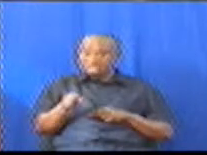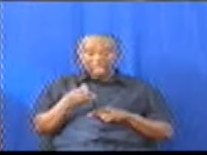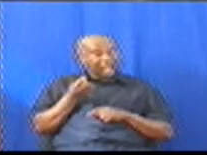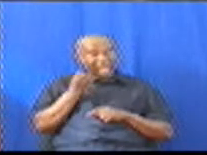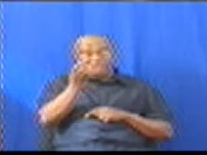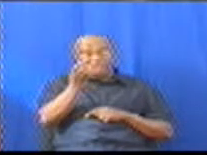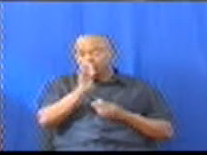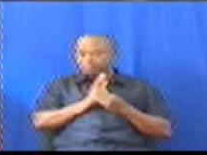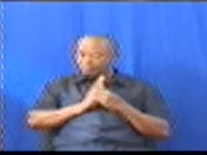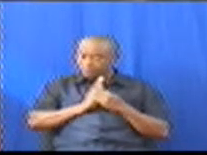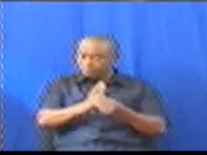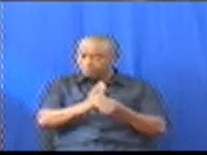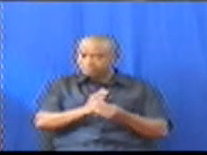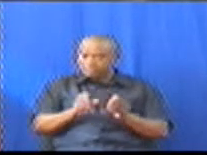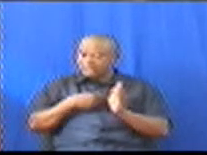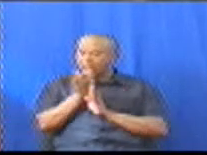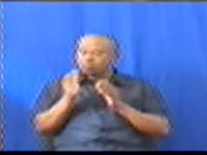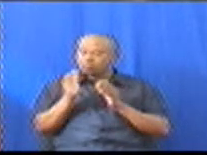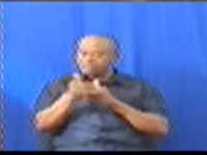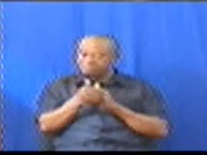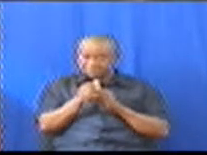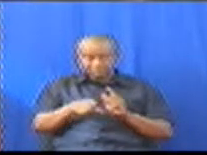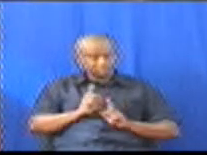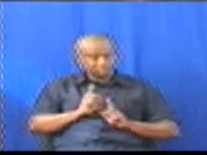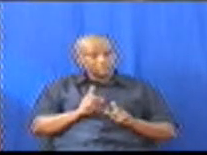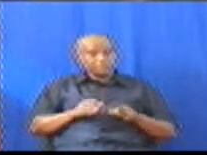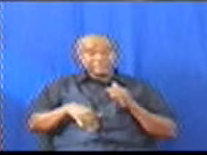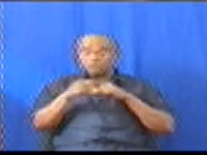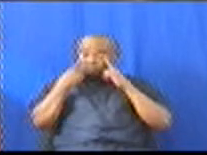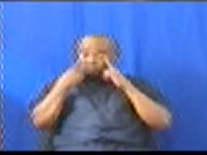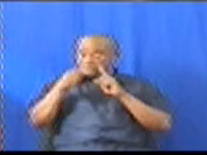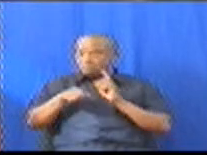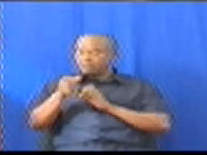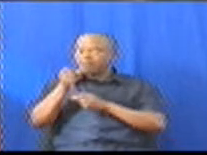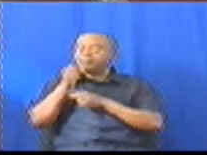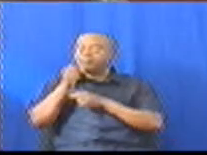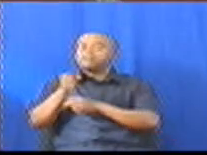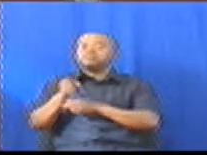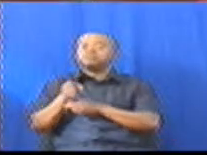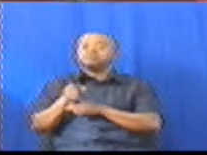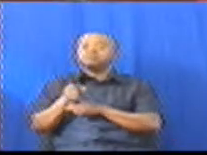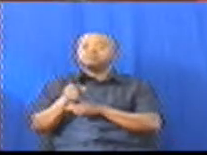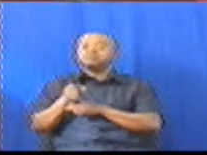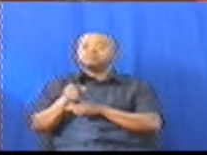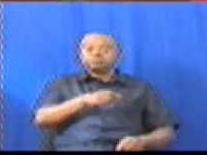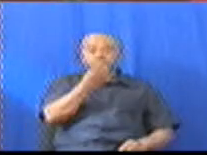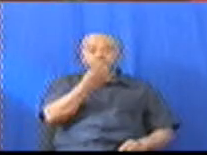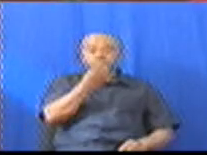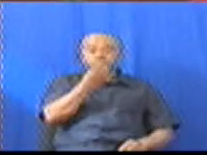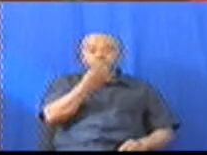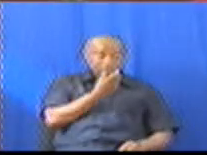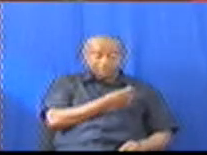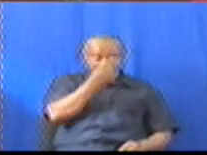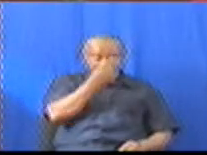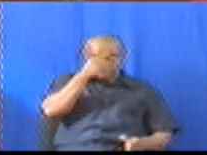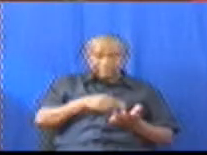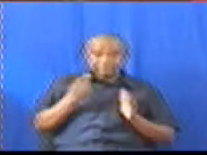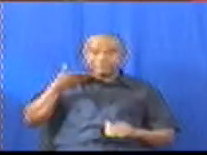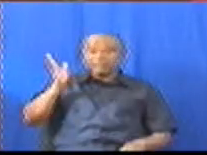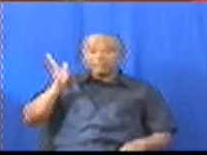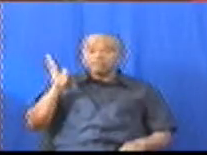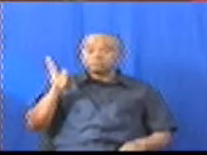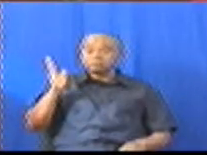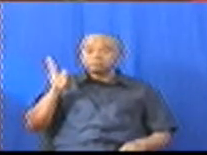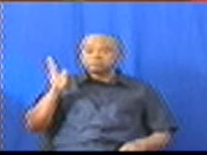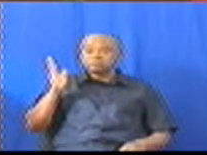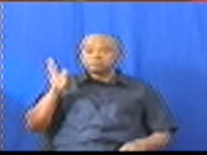direction au kudhibiti. Kinachoangaliwa hapa ni budget, na anayetafuta hela ni serikali. Kwa